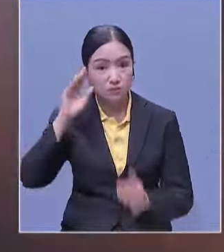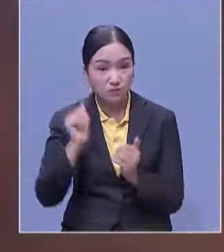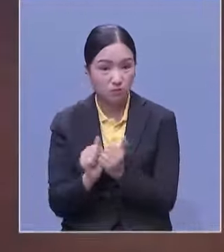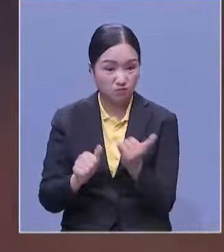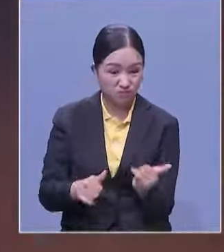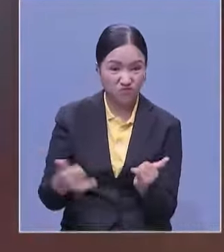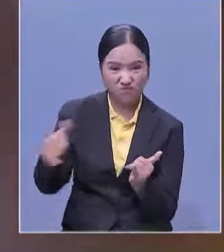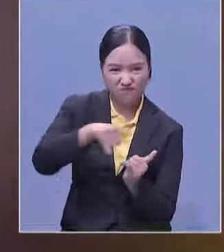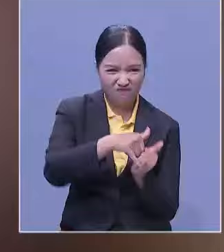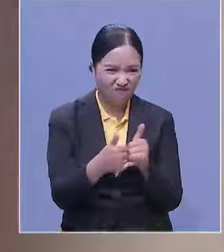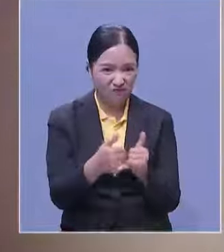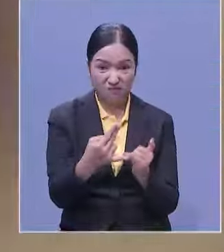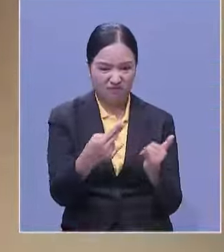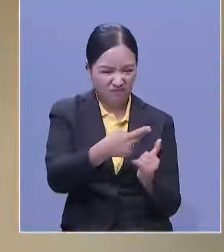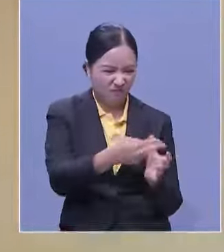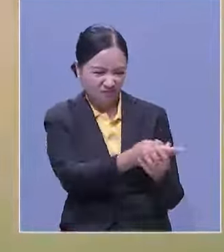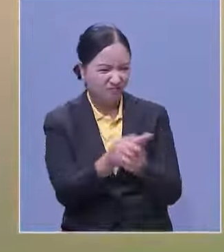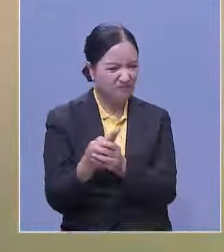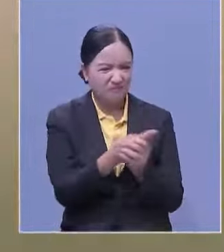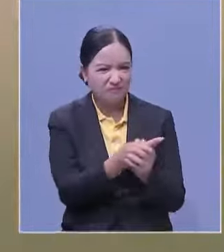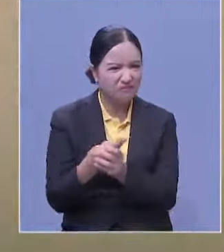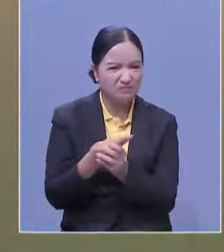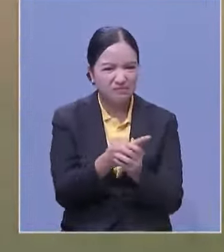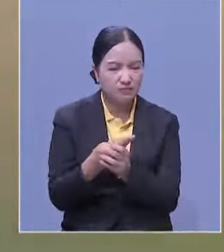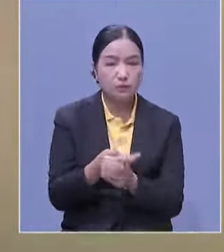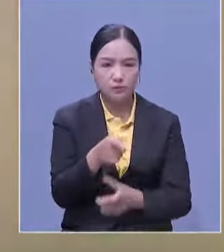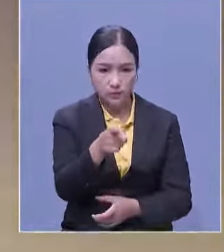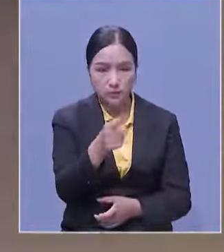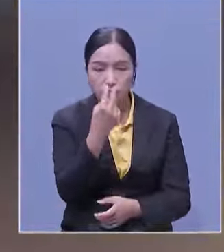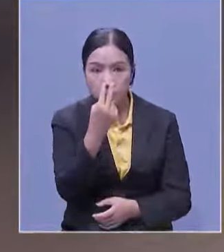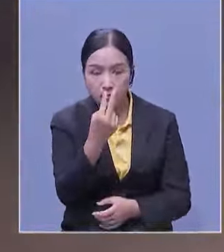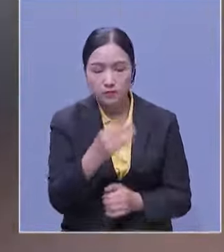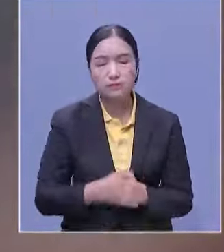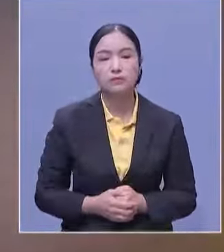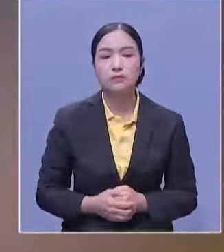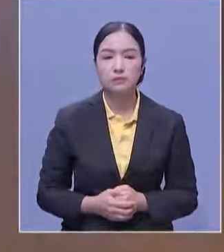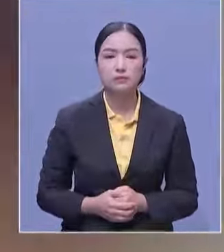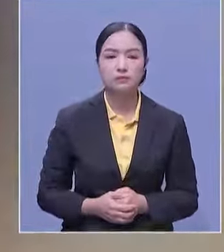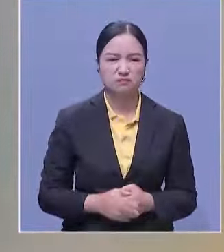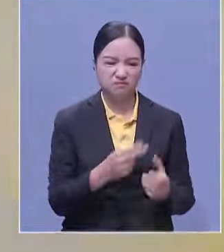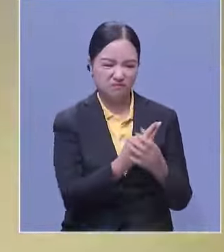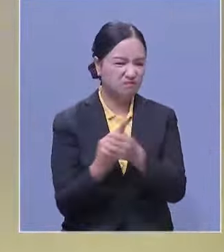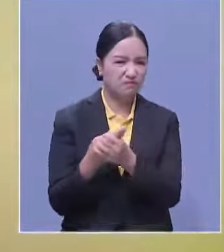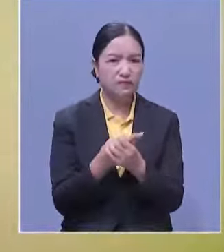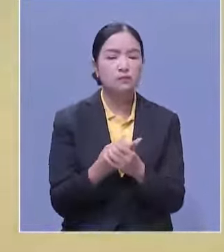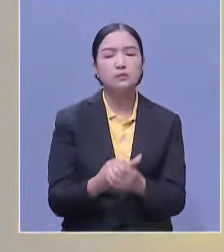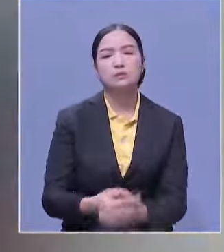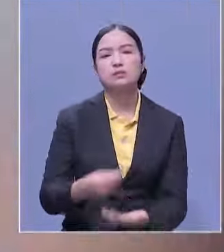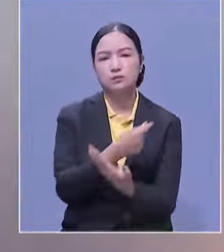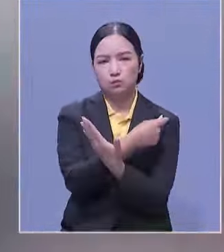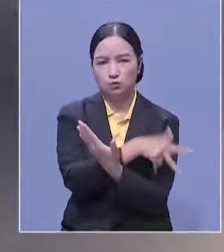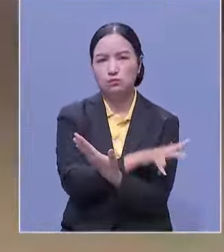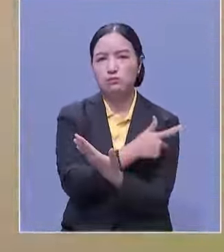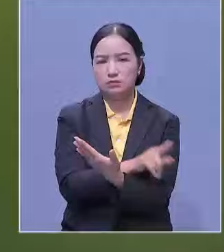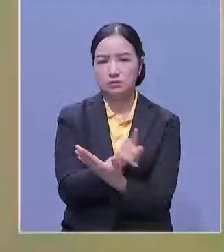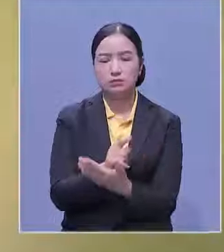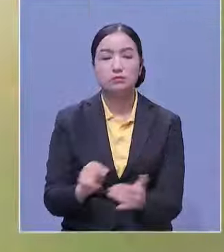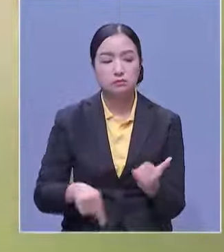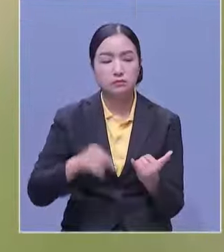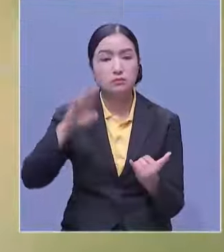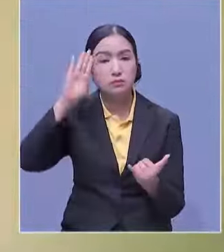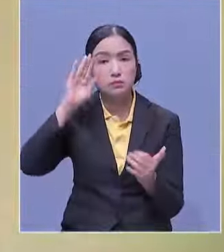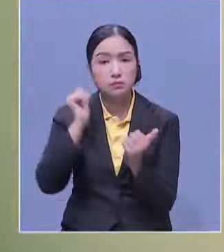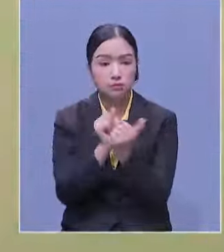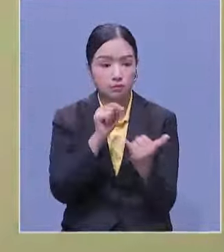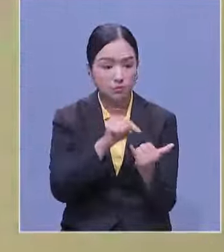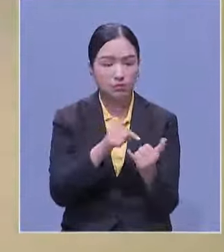ขึ้นบริเวณริมถนนหน้าร้านกิตติก๋วยเตี๋ยวเป็ดที่ถนนเจ้าฟ้าตะวันออกอำเภอเมืองจังหวัดภูเก็ตคนเจ็บคือดาบ